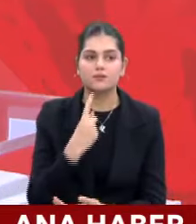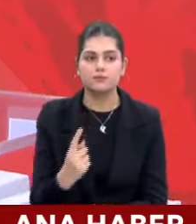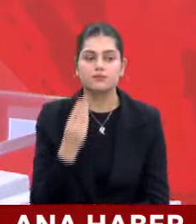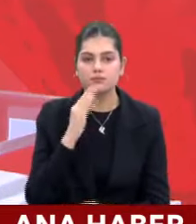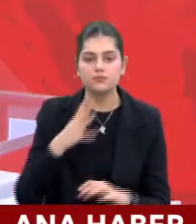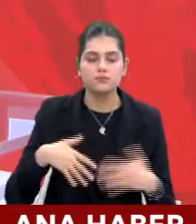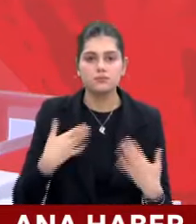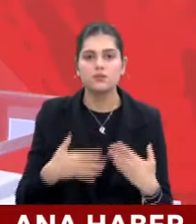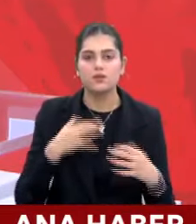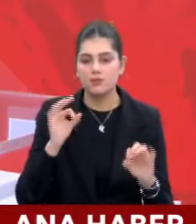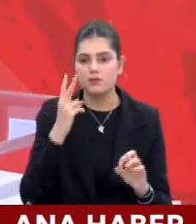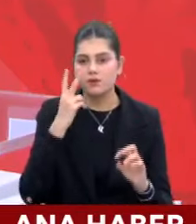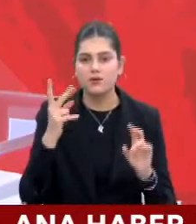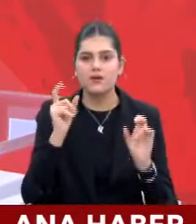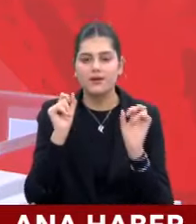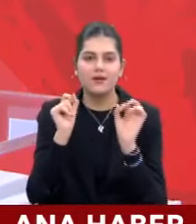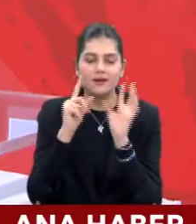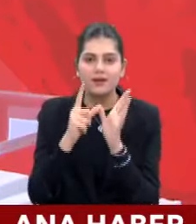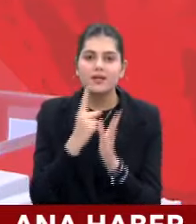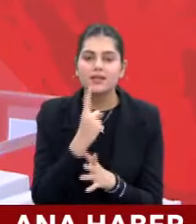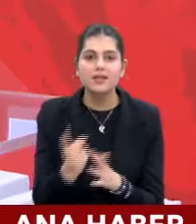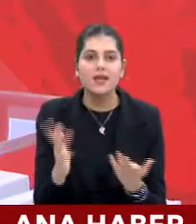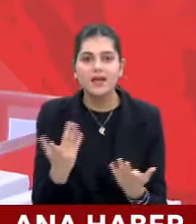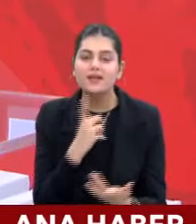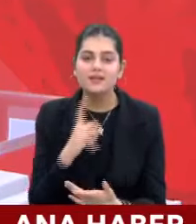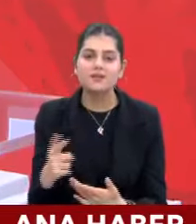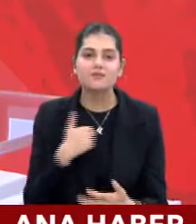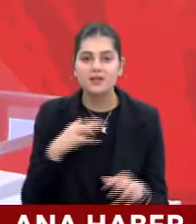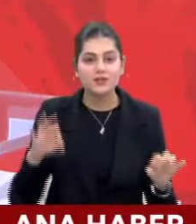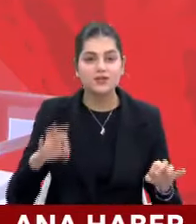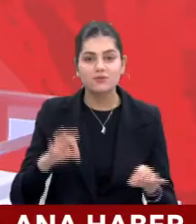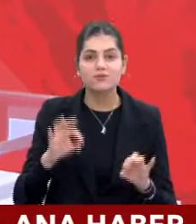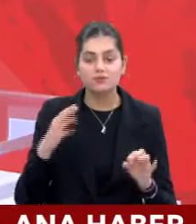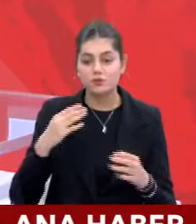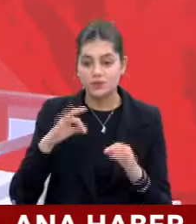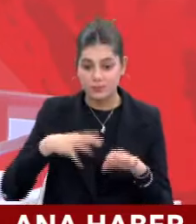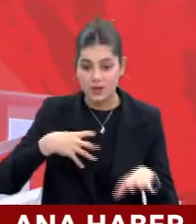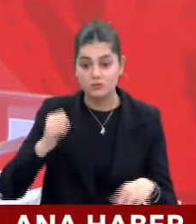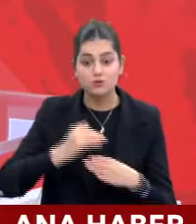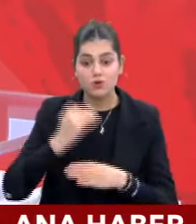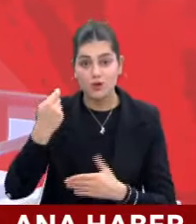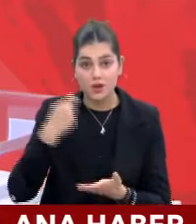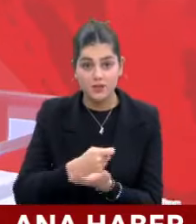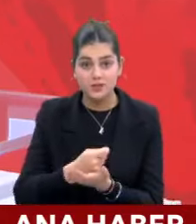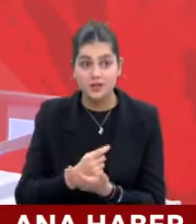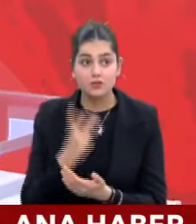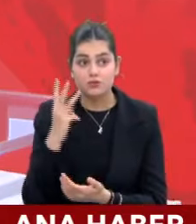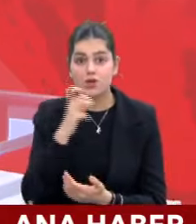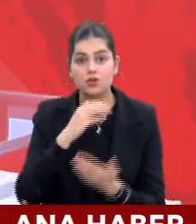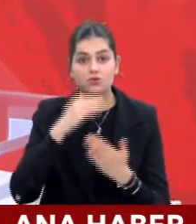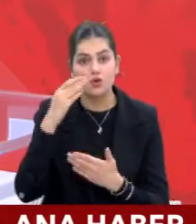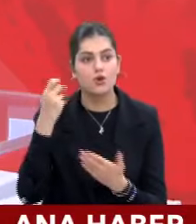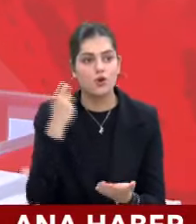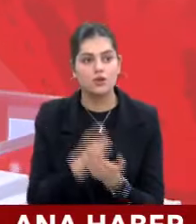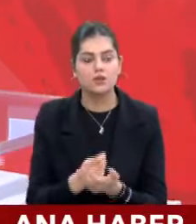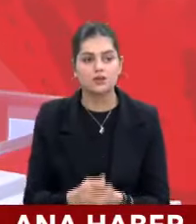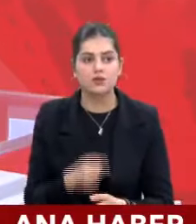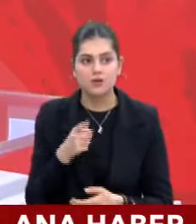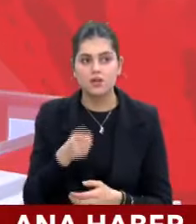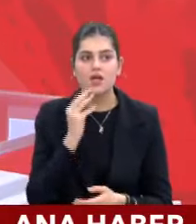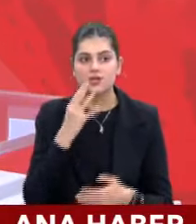Genç heyecanlanıyor. Gözleri fal taşı gibi böyle açılıyor. Ne? Ben şimdi ödeyeyim sonra mı vereceğim? Ne zaman sen şimdi öde. 3 ay sonra ödersin diyor.